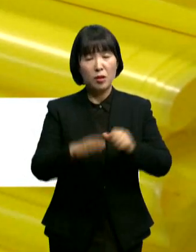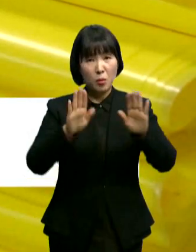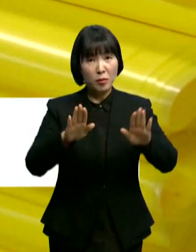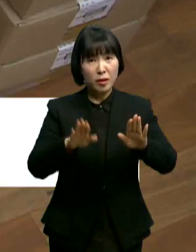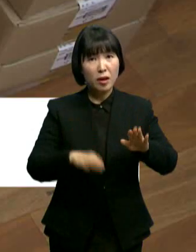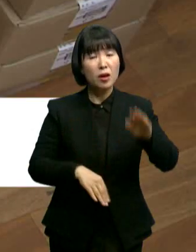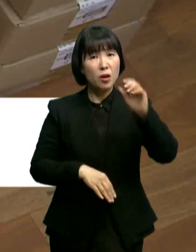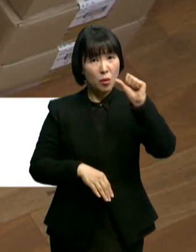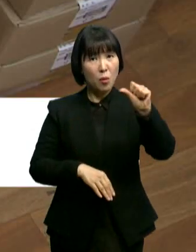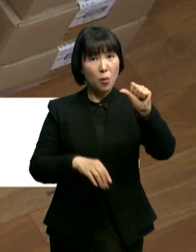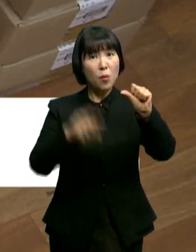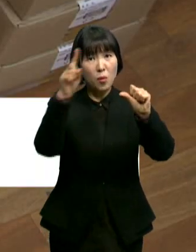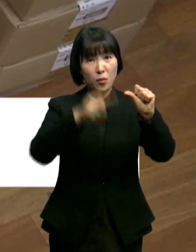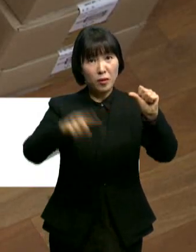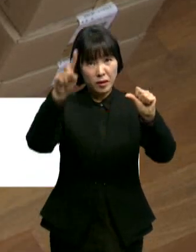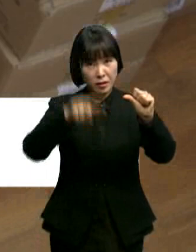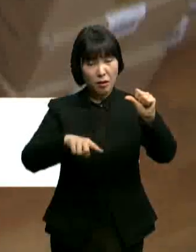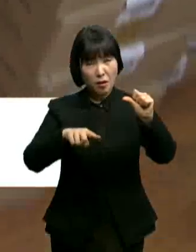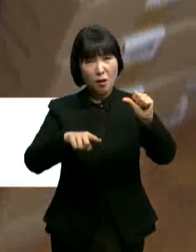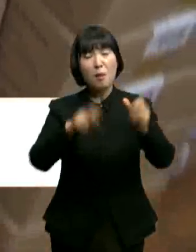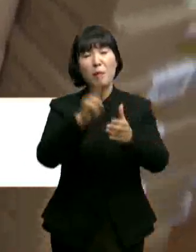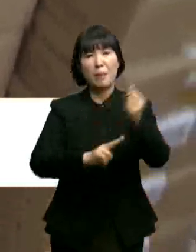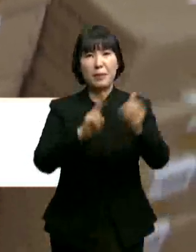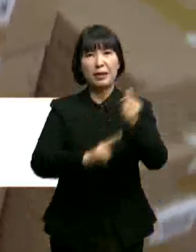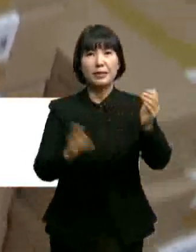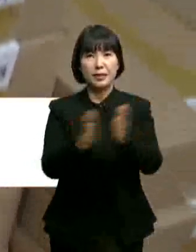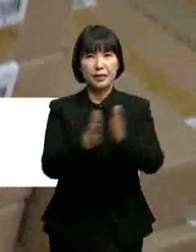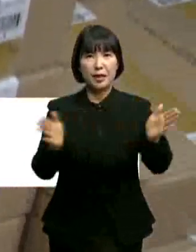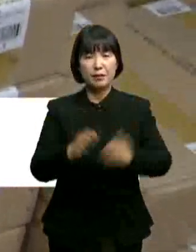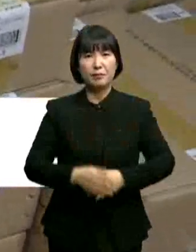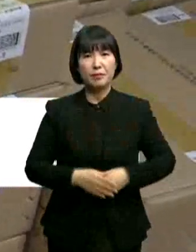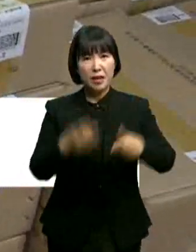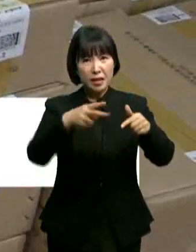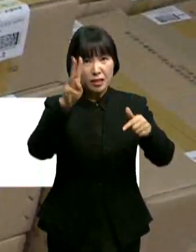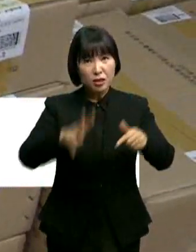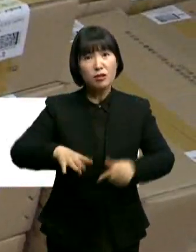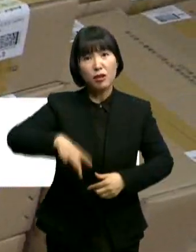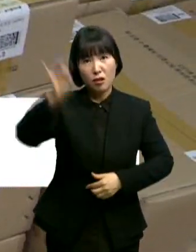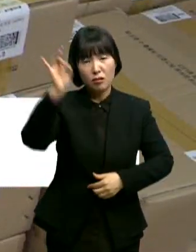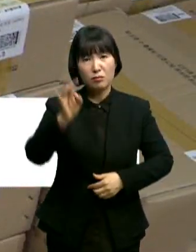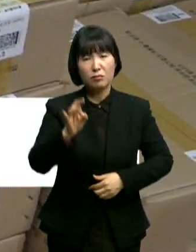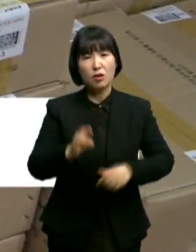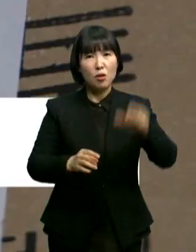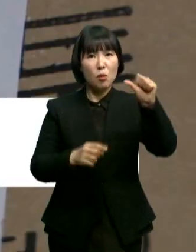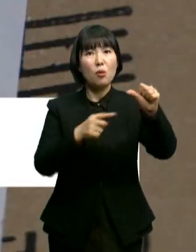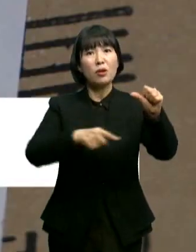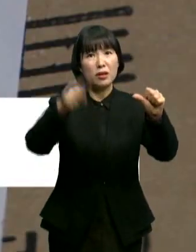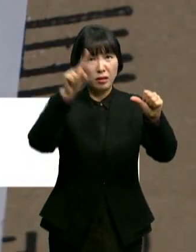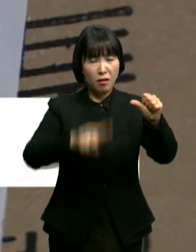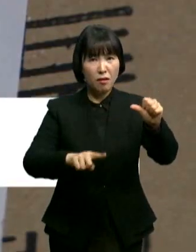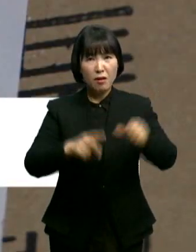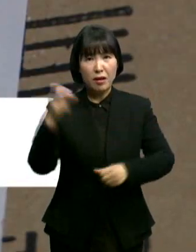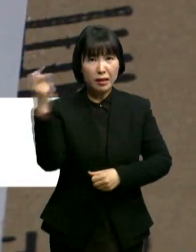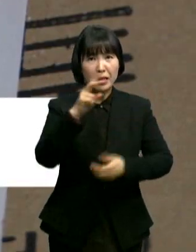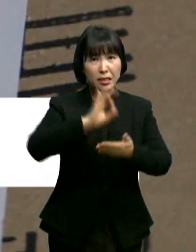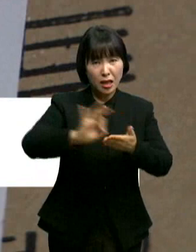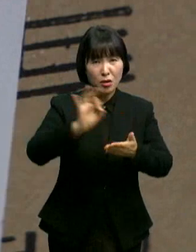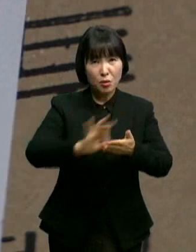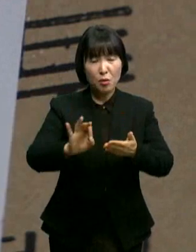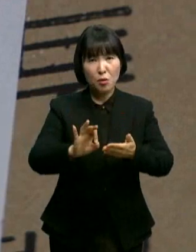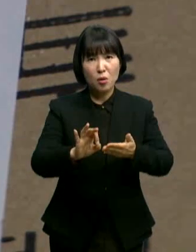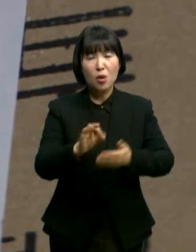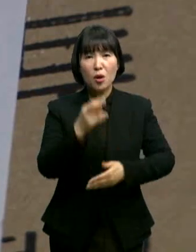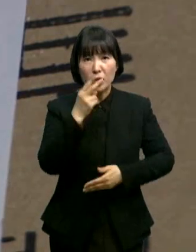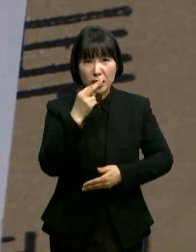됐다고 밝혔습니다 공단 관계자는 인천시 최초로 5리 재사용 종량제 투 판매를 도입했다